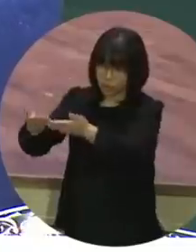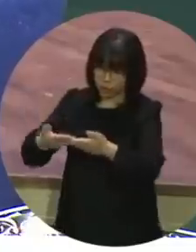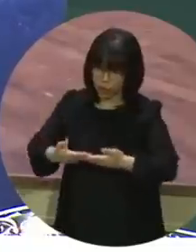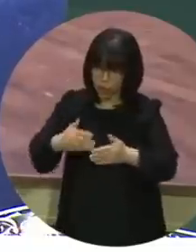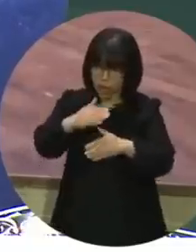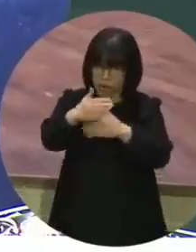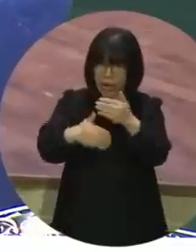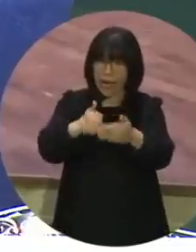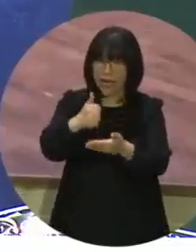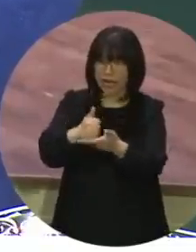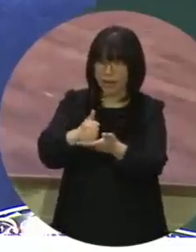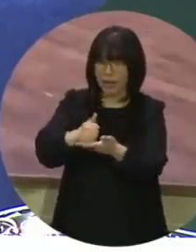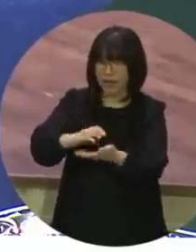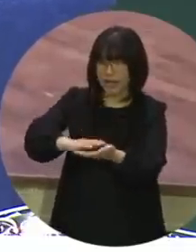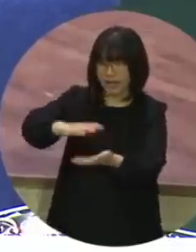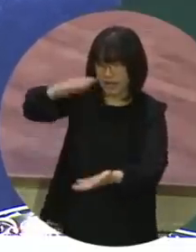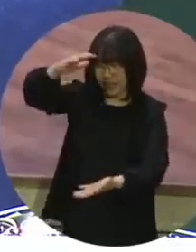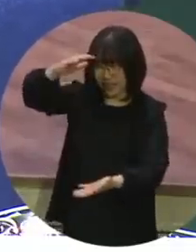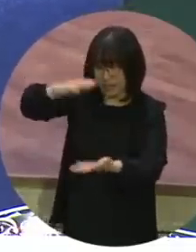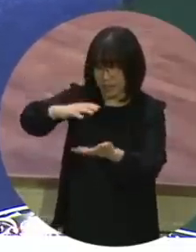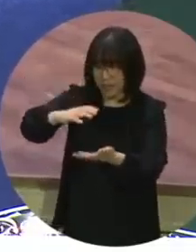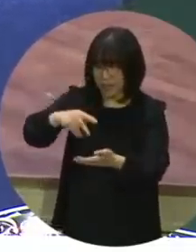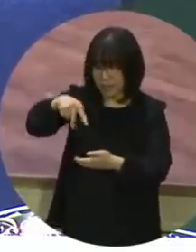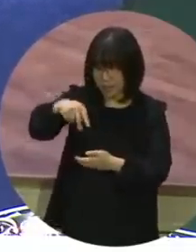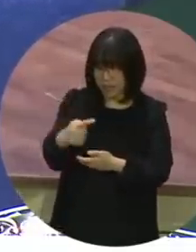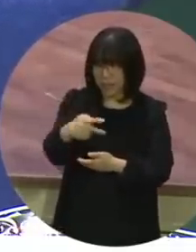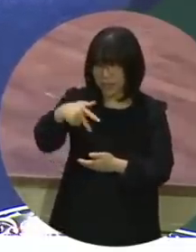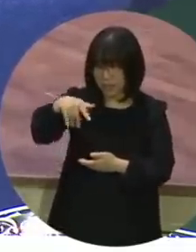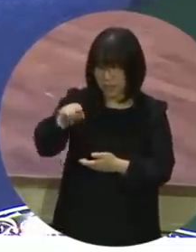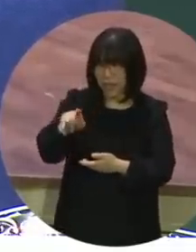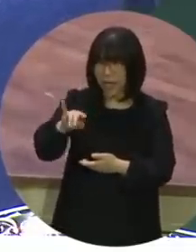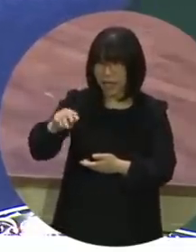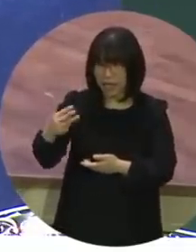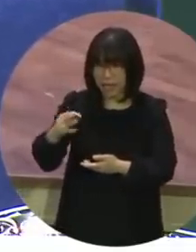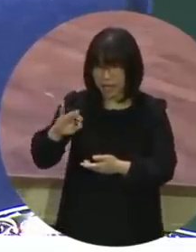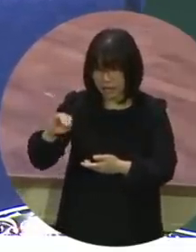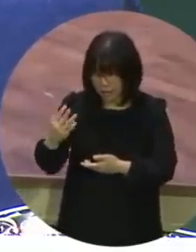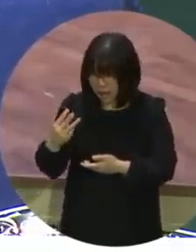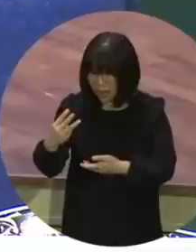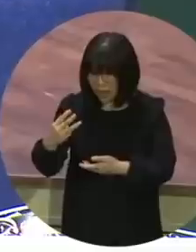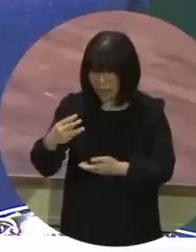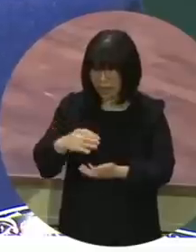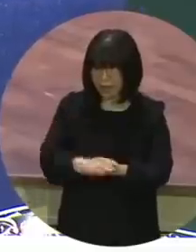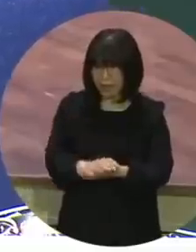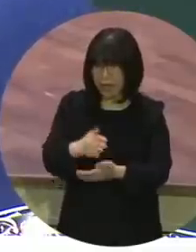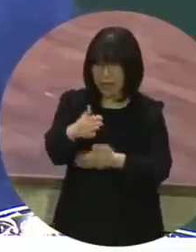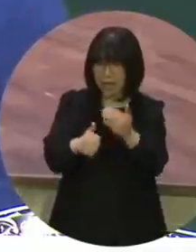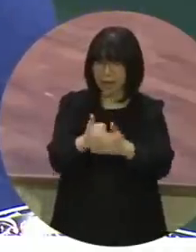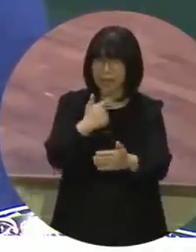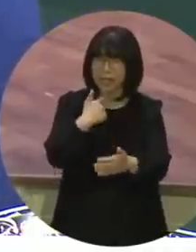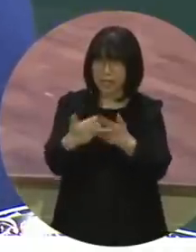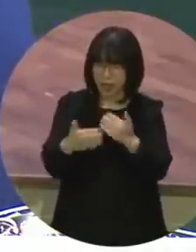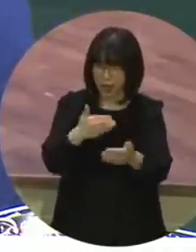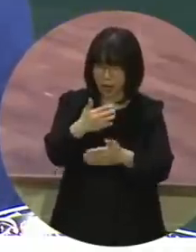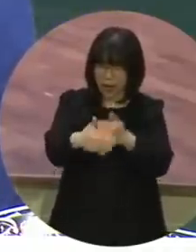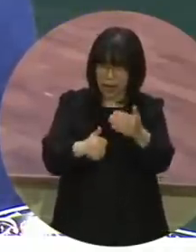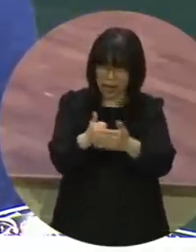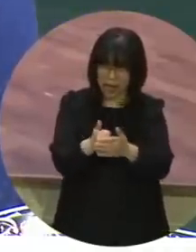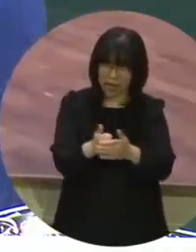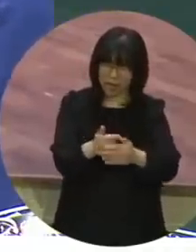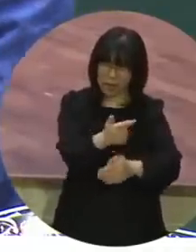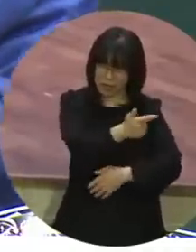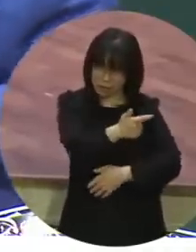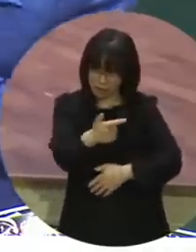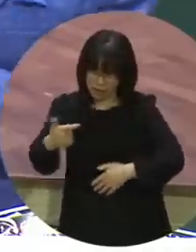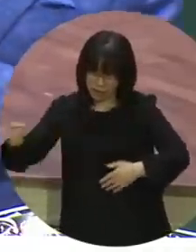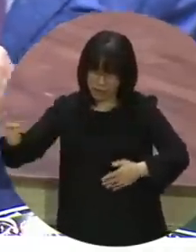스케일. 이걸 어떻게 해요? 체험하게 돼요. 이 체험해 보세요. 하나님의 스케일을 제발